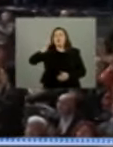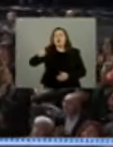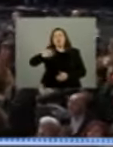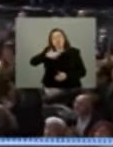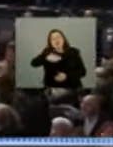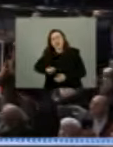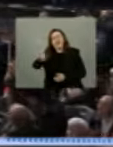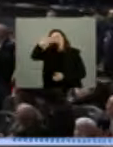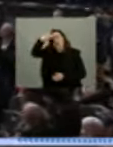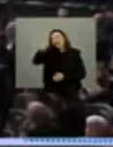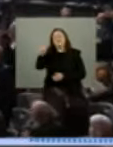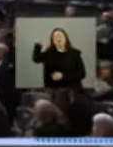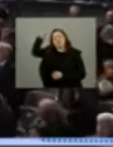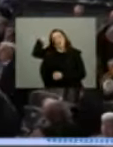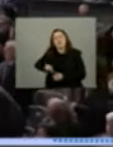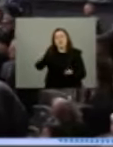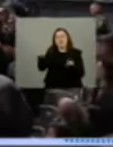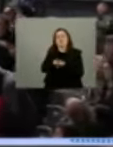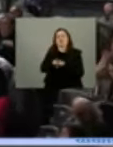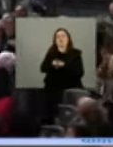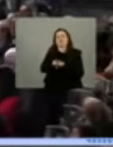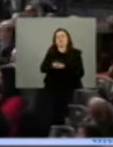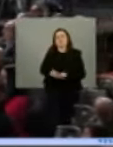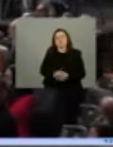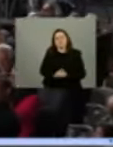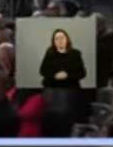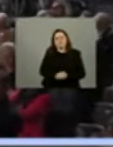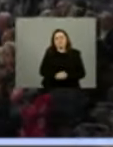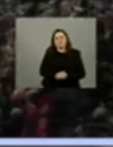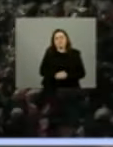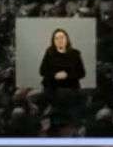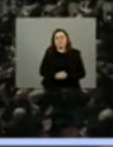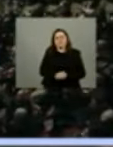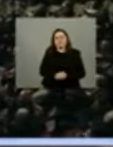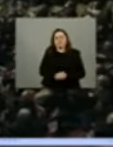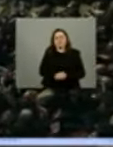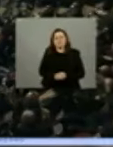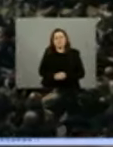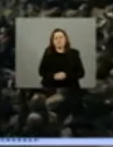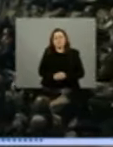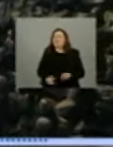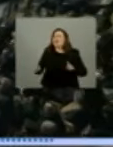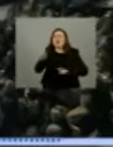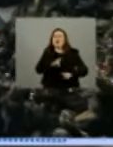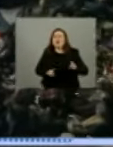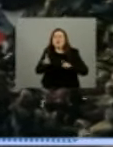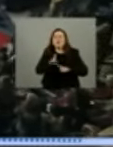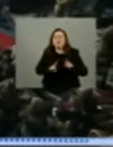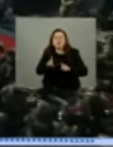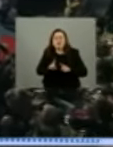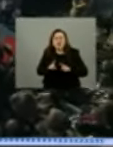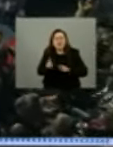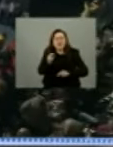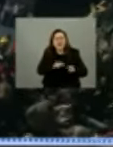σε όλους, φαντάζομαι θα το θυμάστε, όταν είχε αποχωρήσει από την ηγεσία του ΣΥΡΙΖΑ, είχε πει ότι θα μείνει ως εγγυητής της ενότητας του